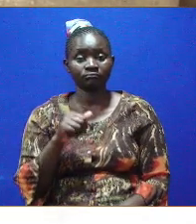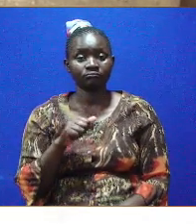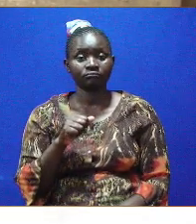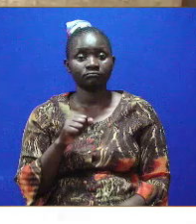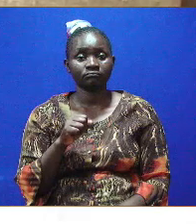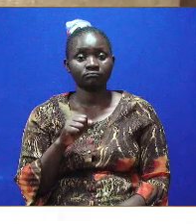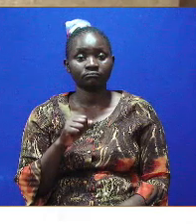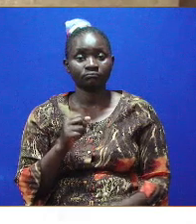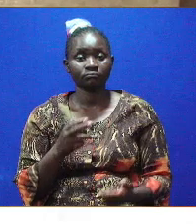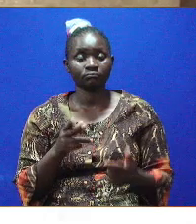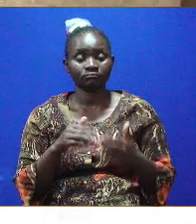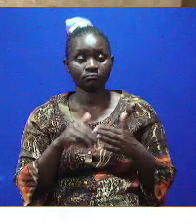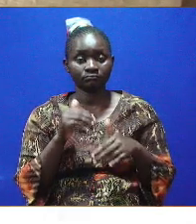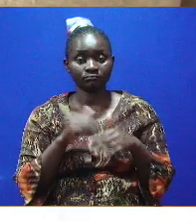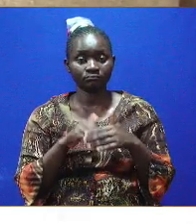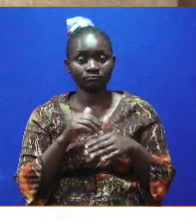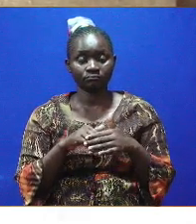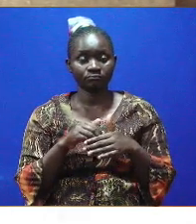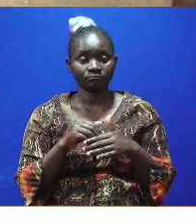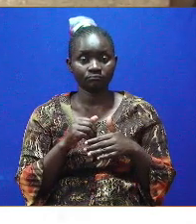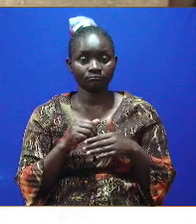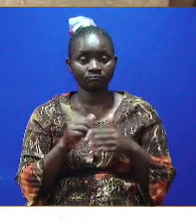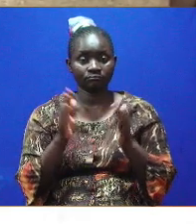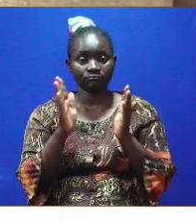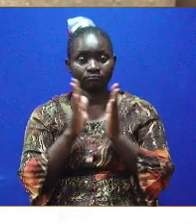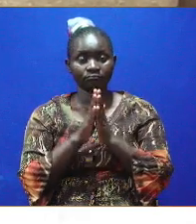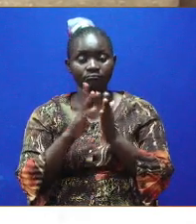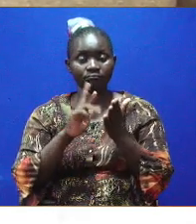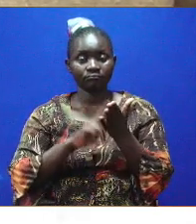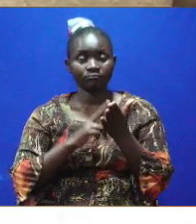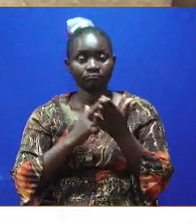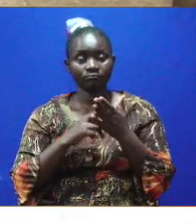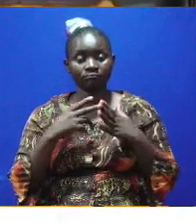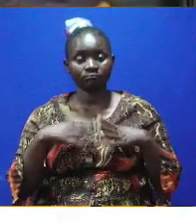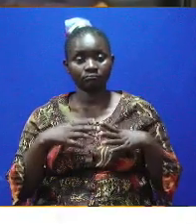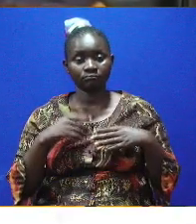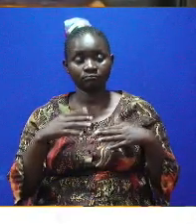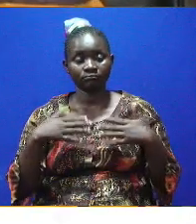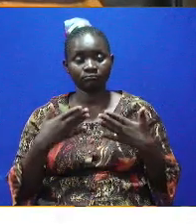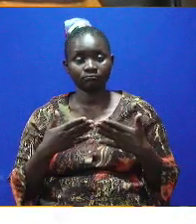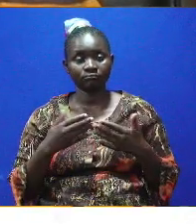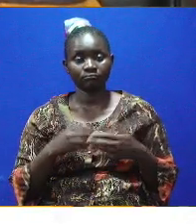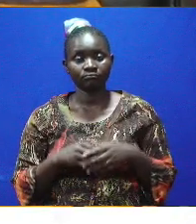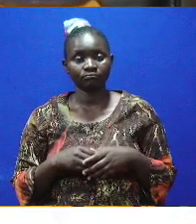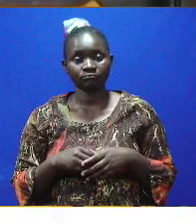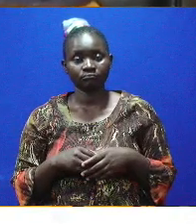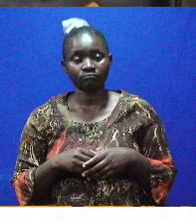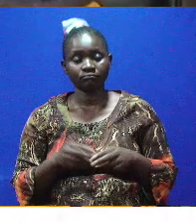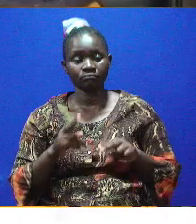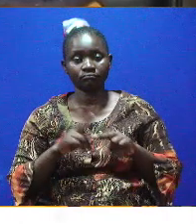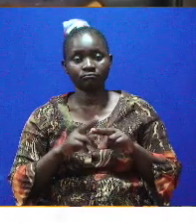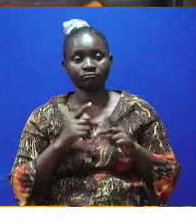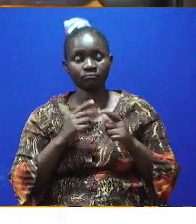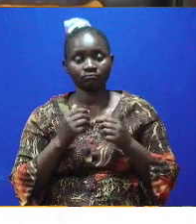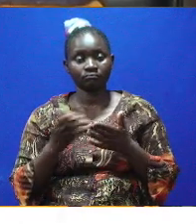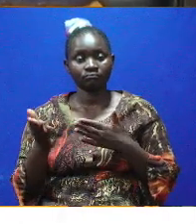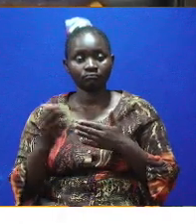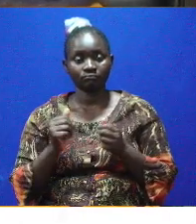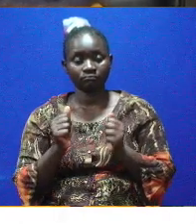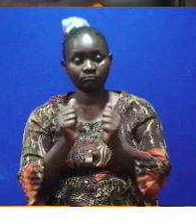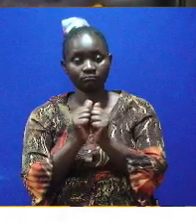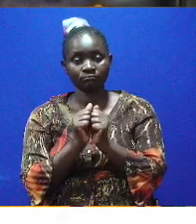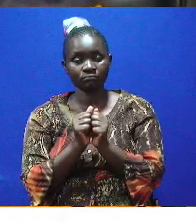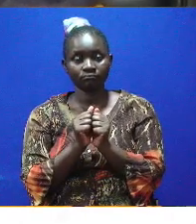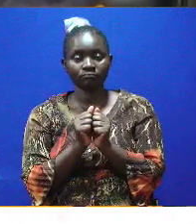kukoro ya election na kitokore jesta abantu wa UDA. Asege karekio ni gobare ntamo abatenenebe